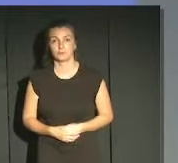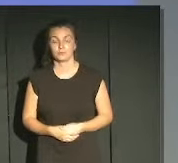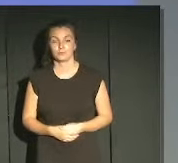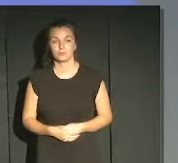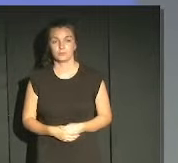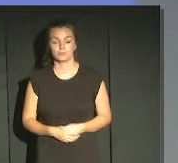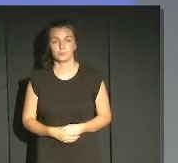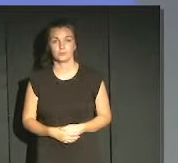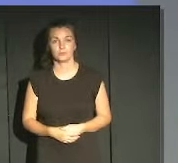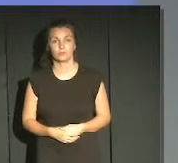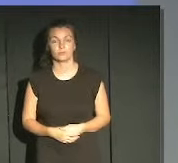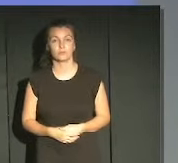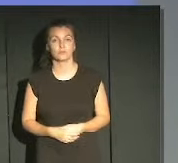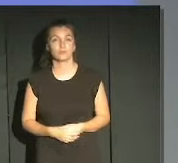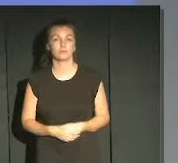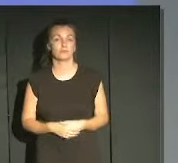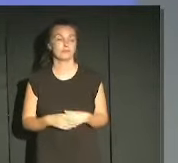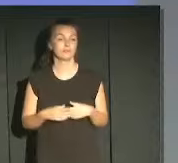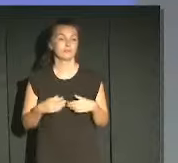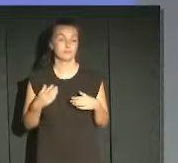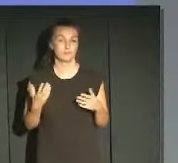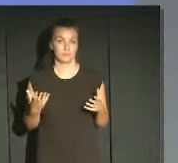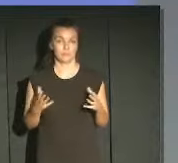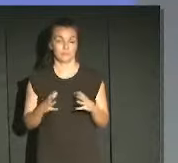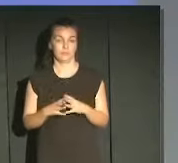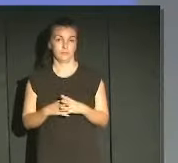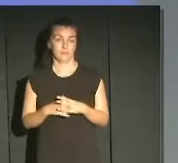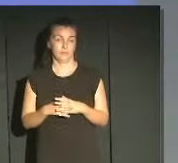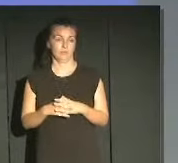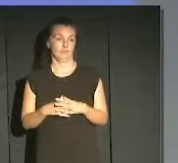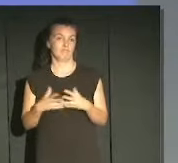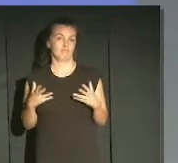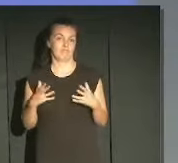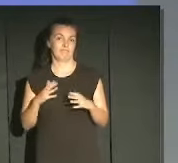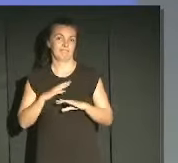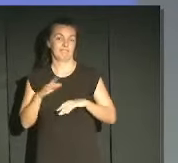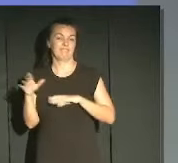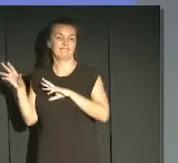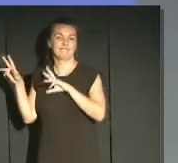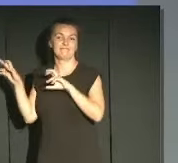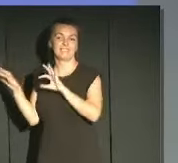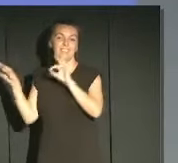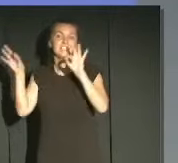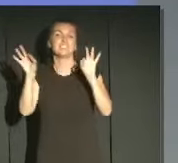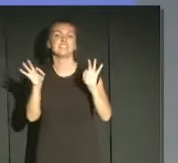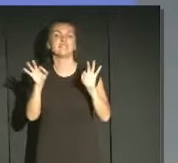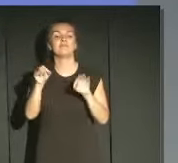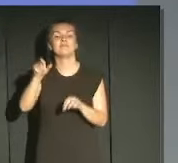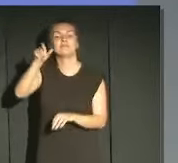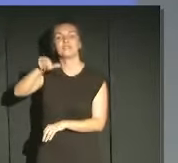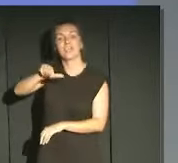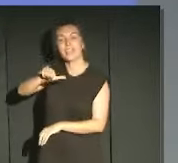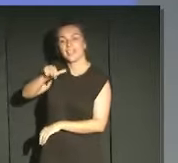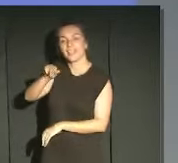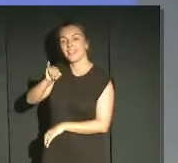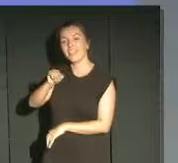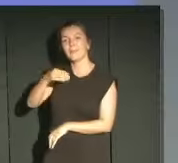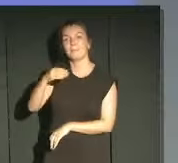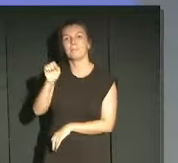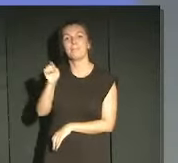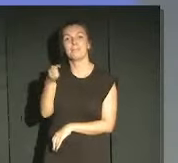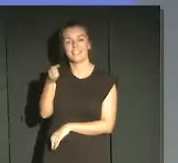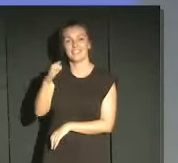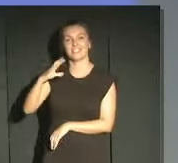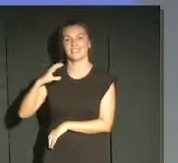Macron alors je terminerai par une citation d'aimer CESER puisqu'on allé rendre hommage cet